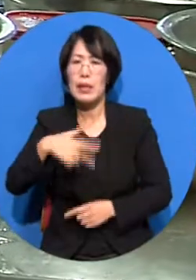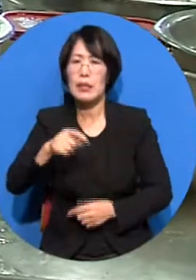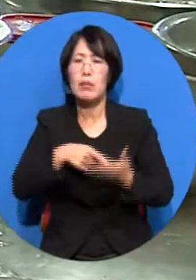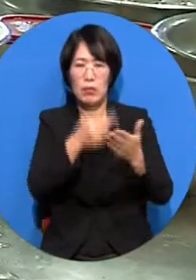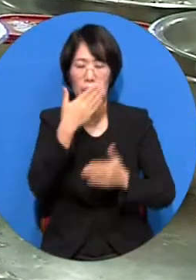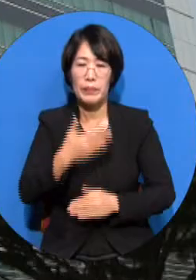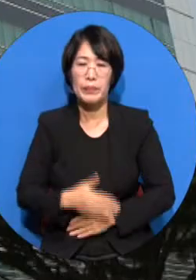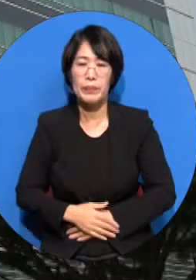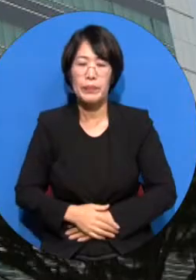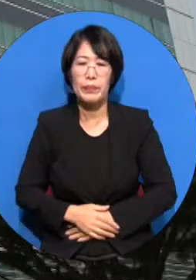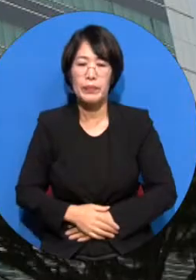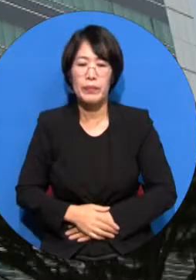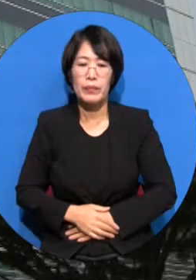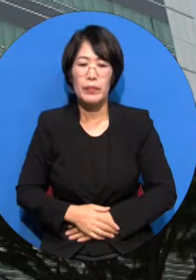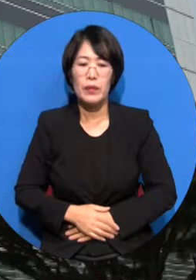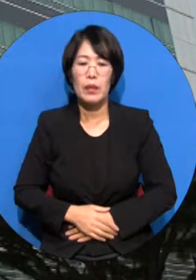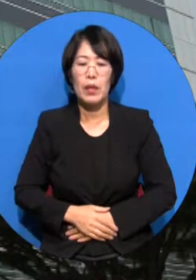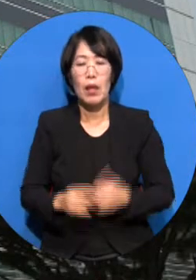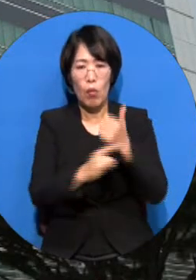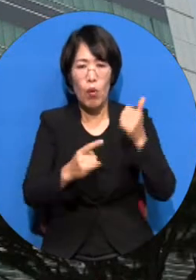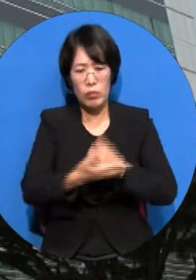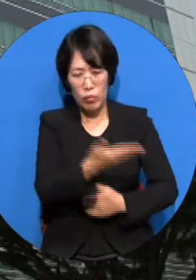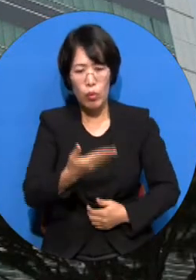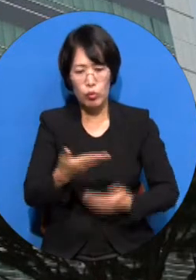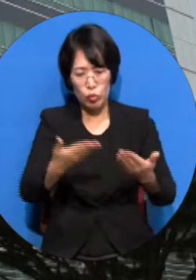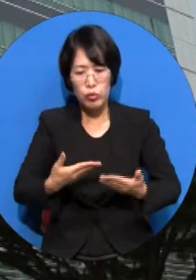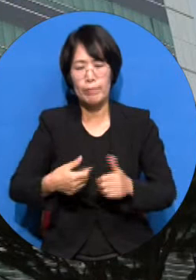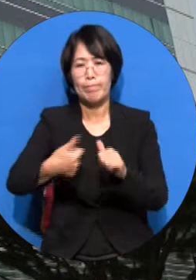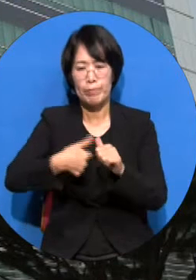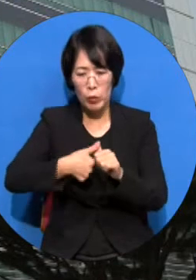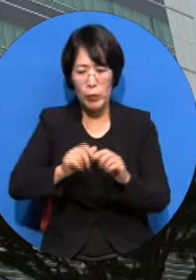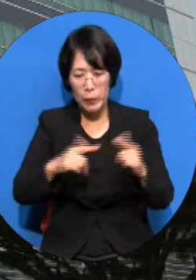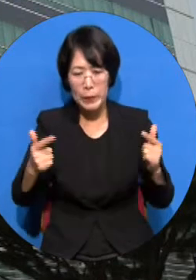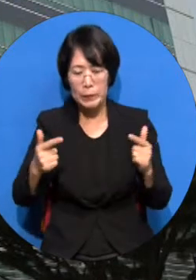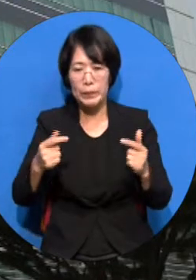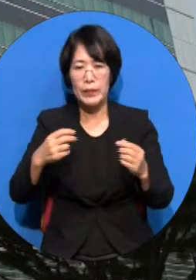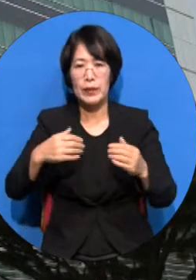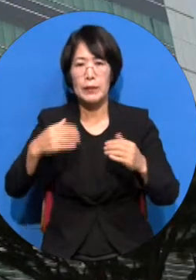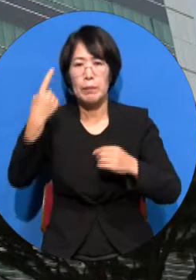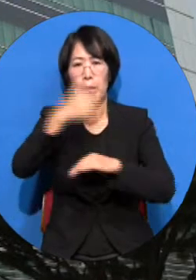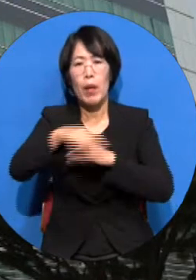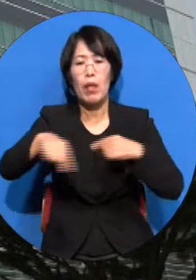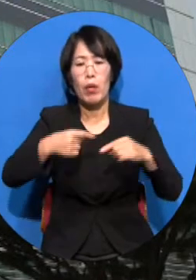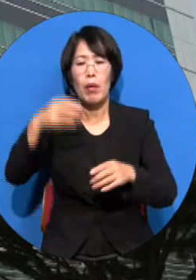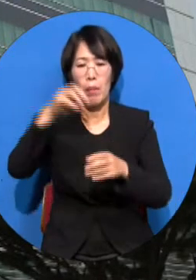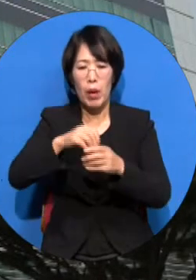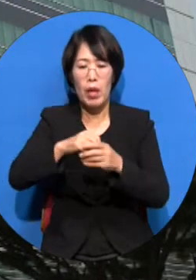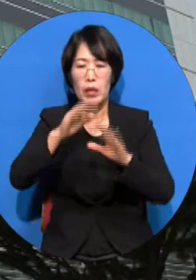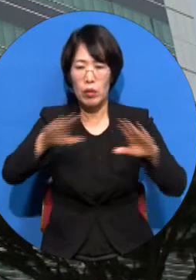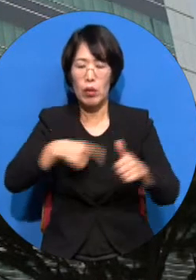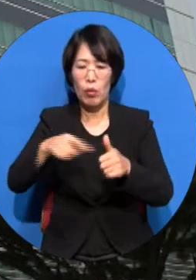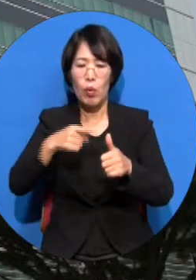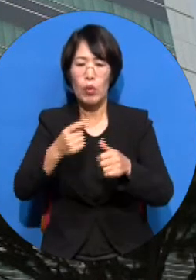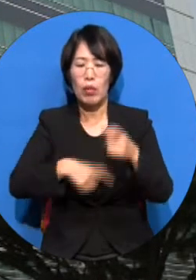있습니다. 오늘 위원님들께서 주시는 지도와 조언을 시책에 적극 반영하여 전남